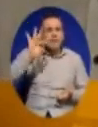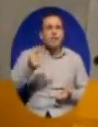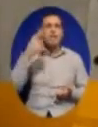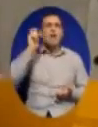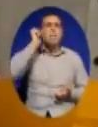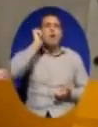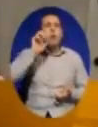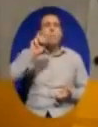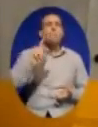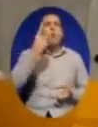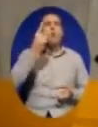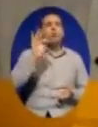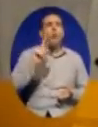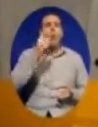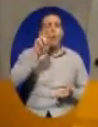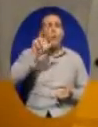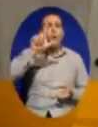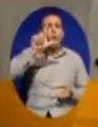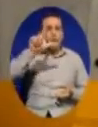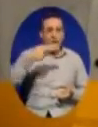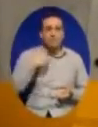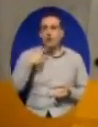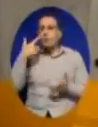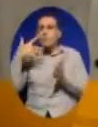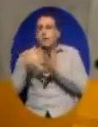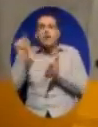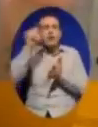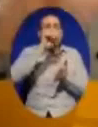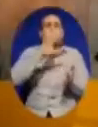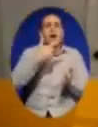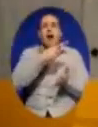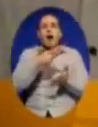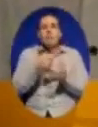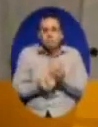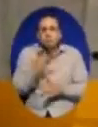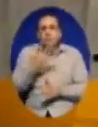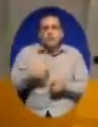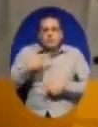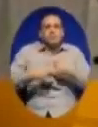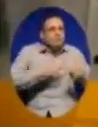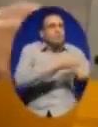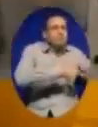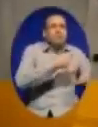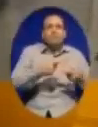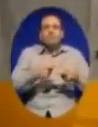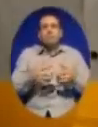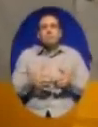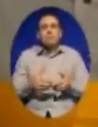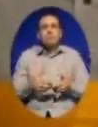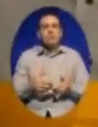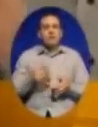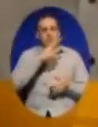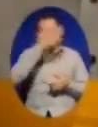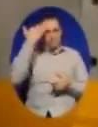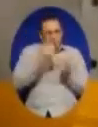מוטורולה, ובדקנו מה יצא מהם. איזה דורות הם הקימו, כלומר, לוקח את האב המייסד, מאב המייסד מישהו עוזב